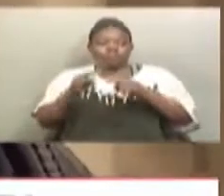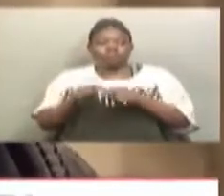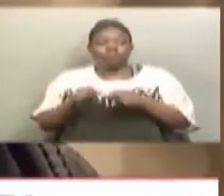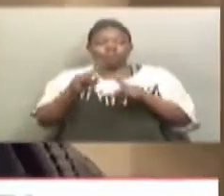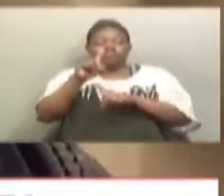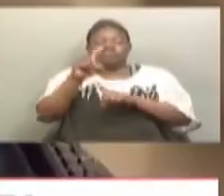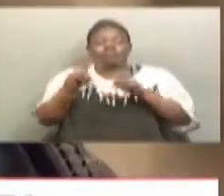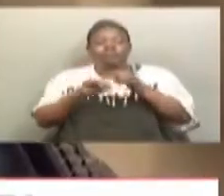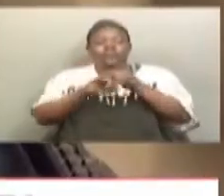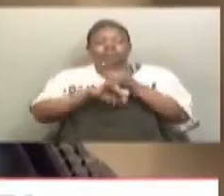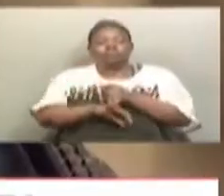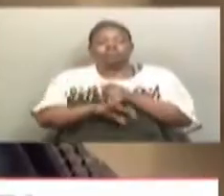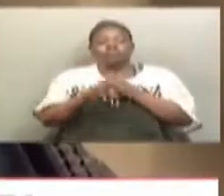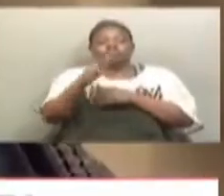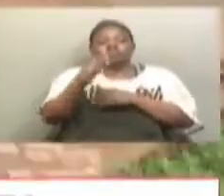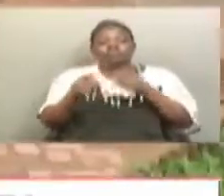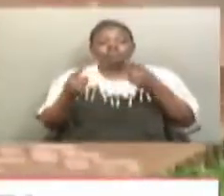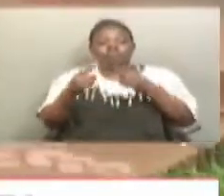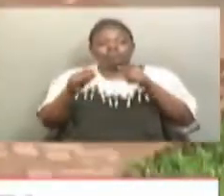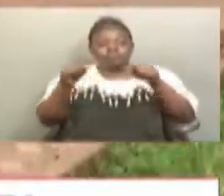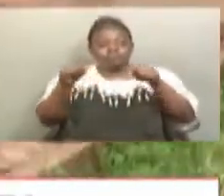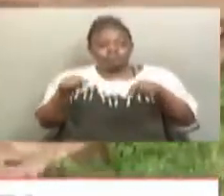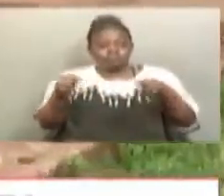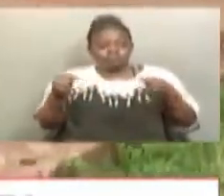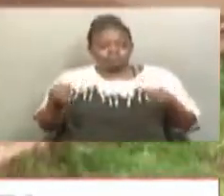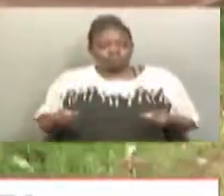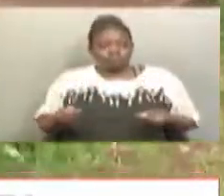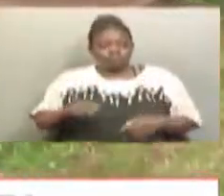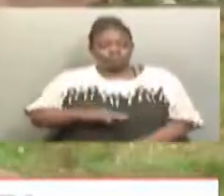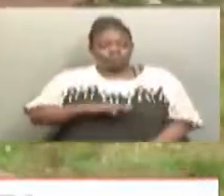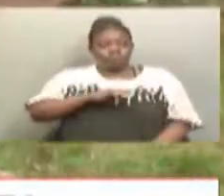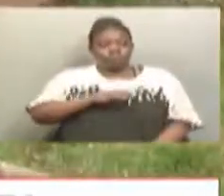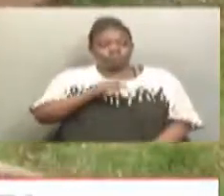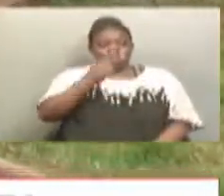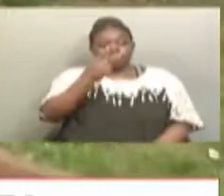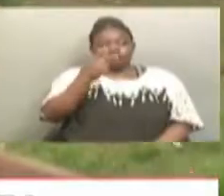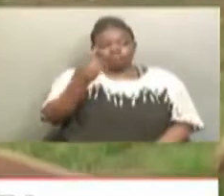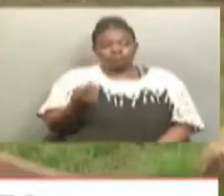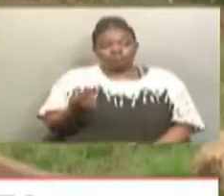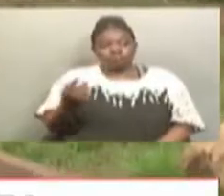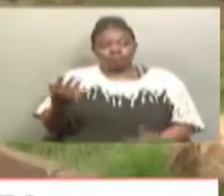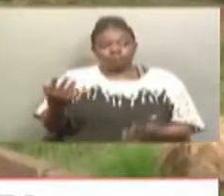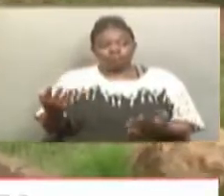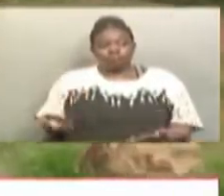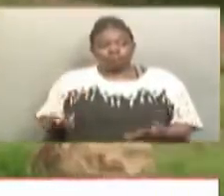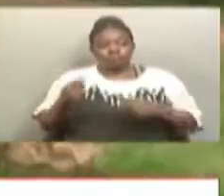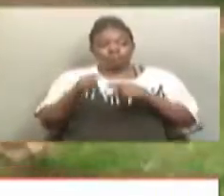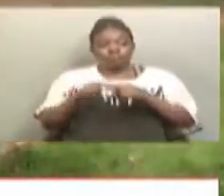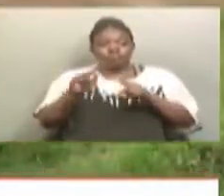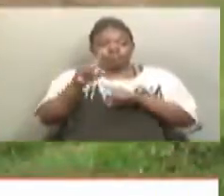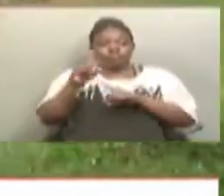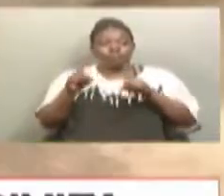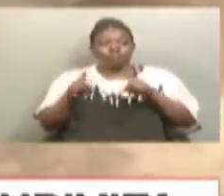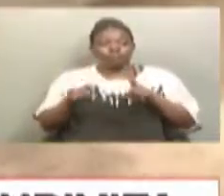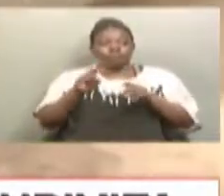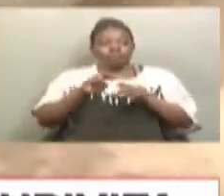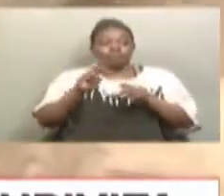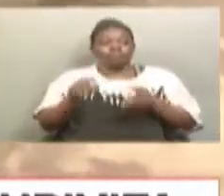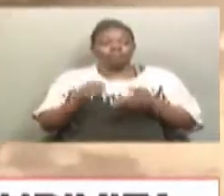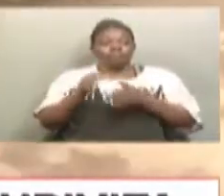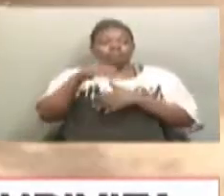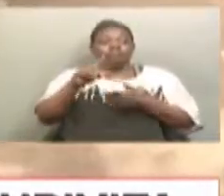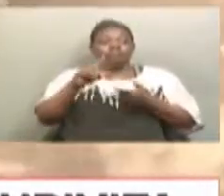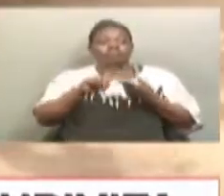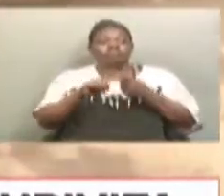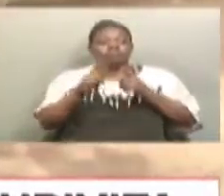siniya ey'okuna ebitandise olwaleero. Kyagera ow'emyaka 21 okugenda mu kibiina okukola ebigezo n'okufuluma ayambibwako mukwano